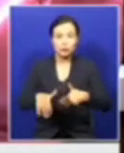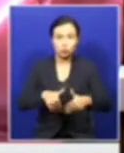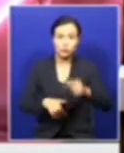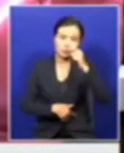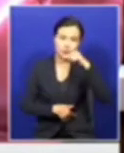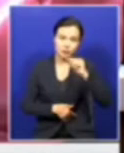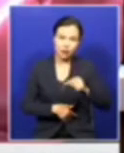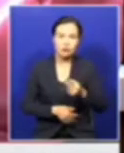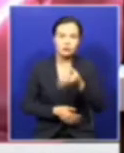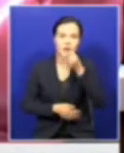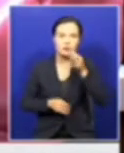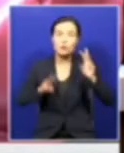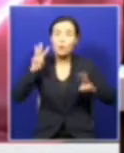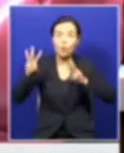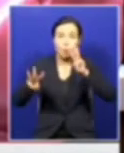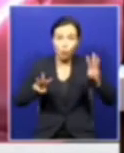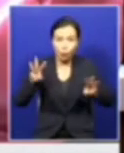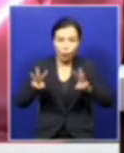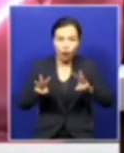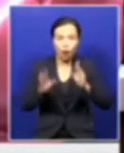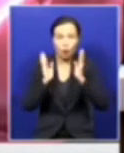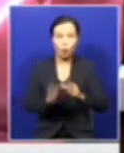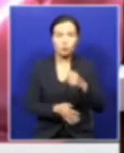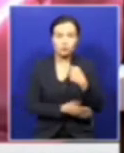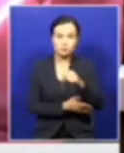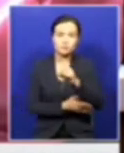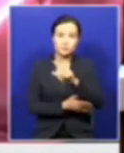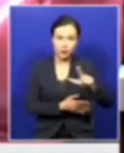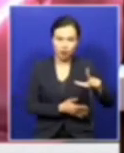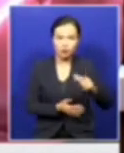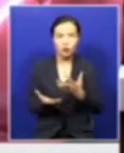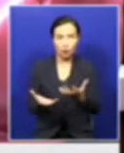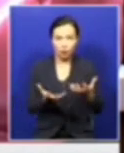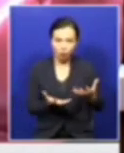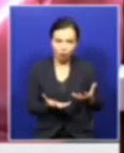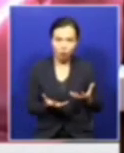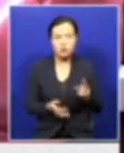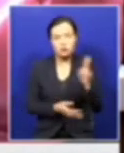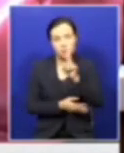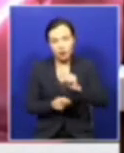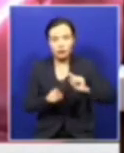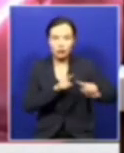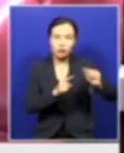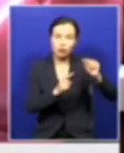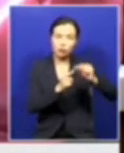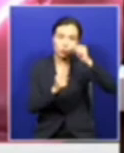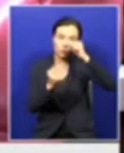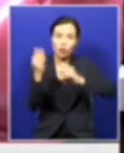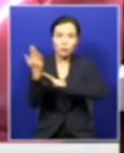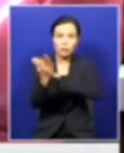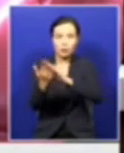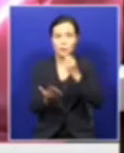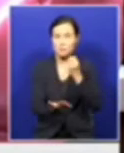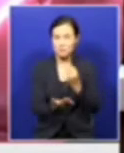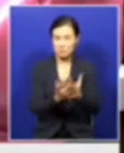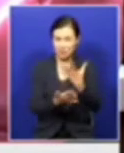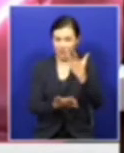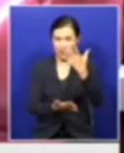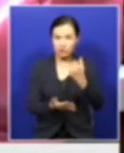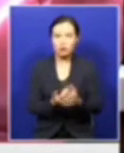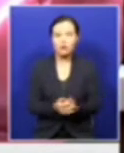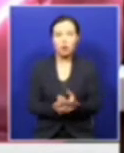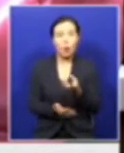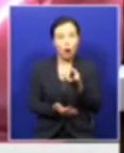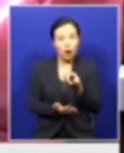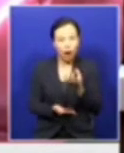ตกงานสูงถึง10ล้านคนสินค้าอุปโภคบริโภคในประเทศสูงขึ้นเป็นยุคข้าวยาก